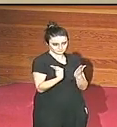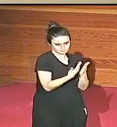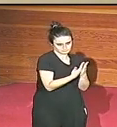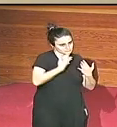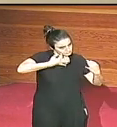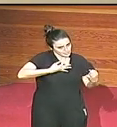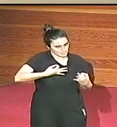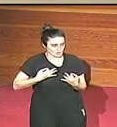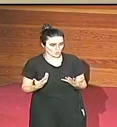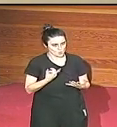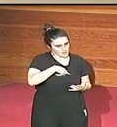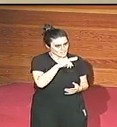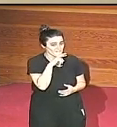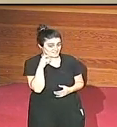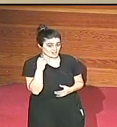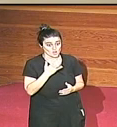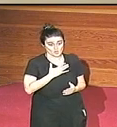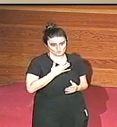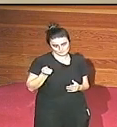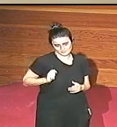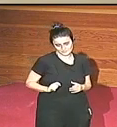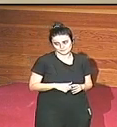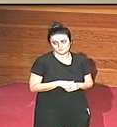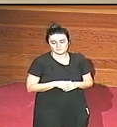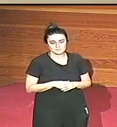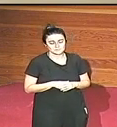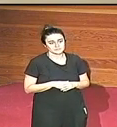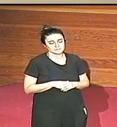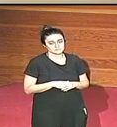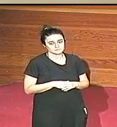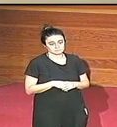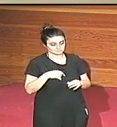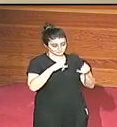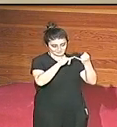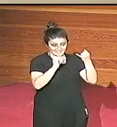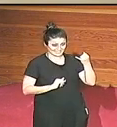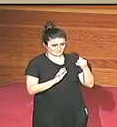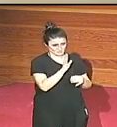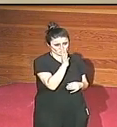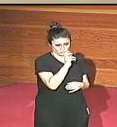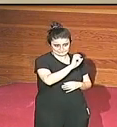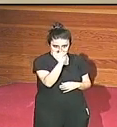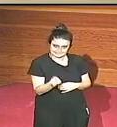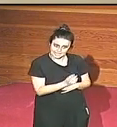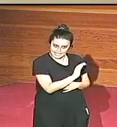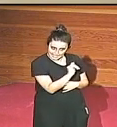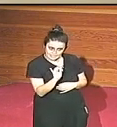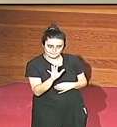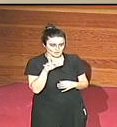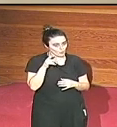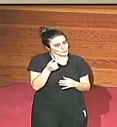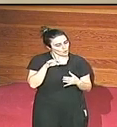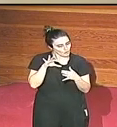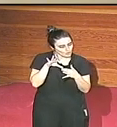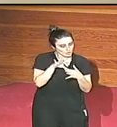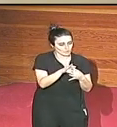ez? Nire ustez, krisi horrek baditu arrazoi ezberdinak, baina egin batean lotuta dago